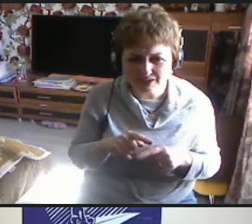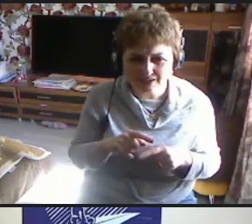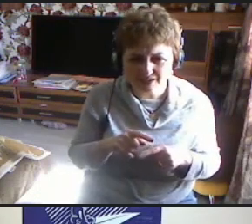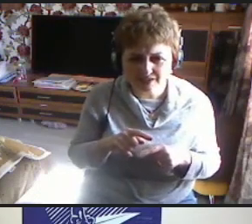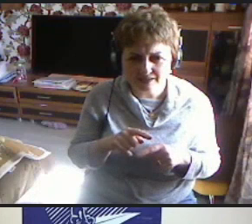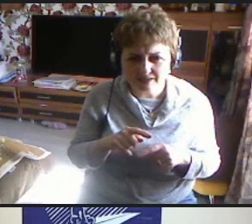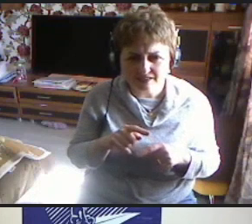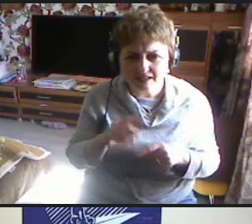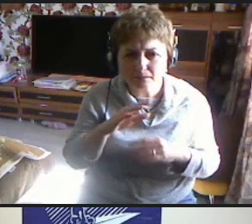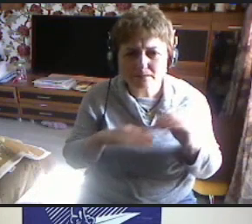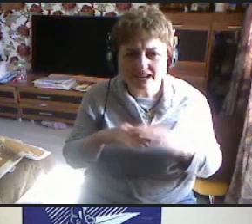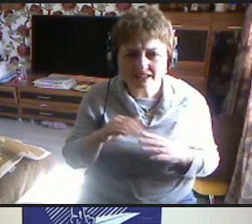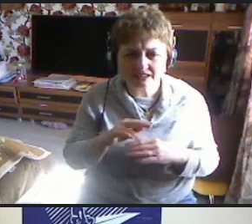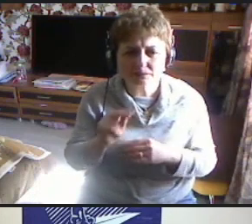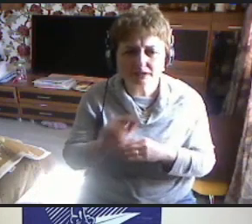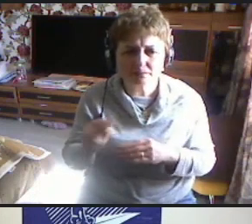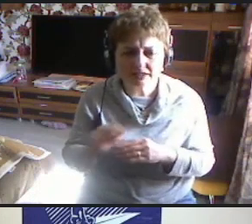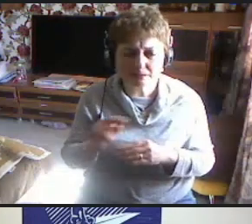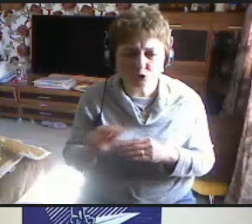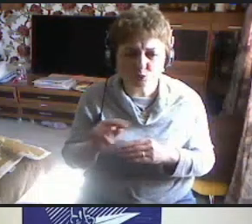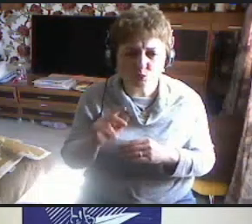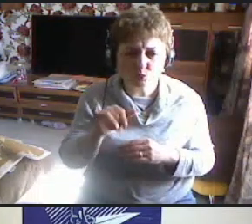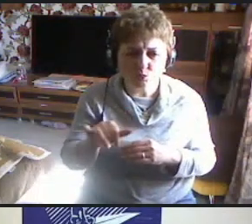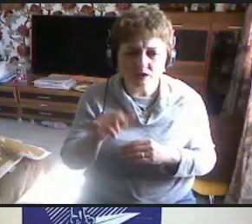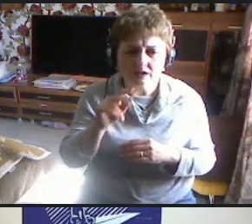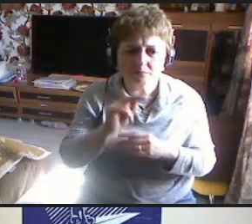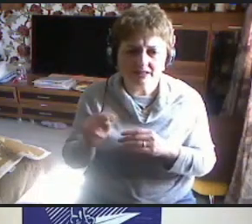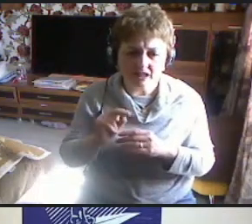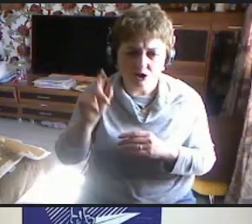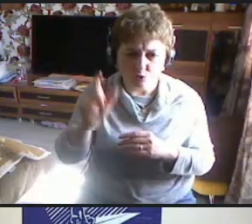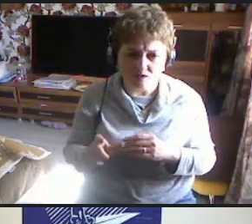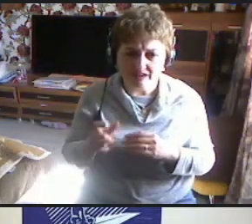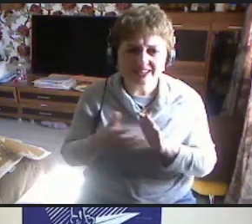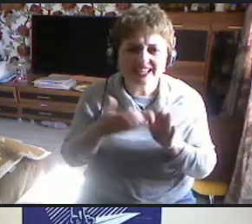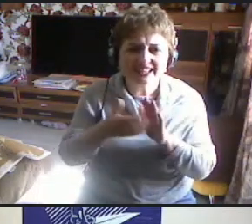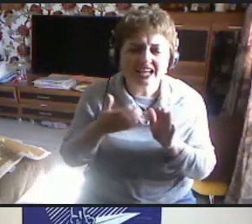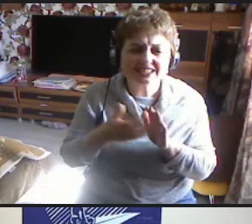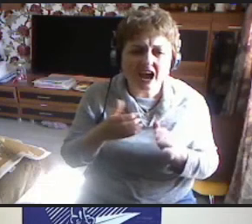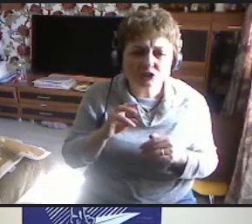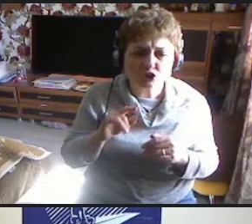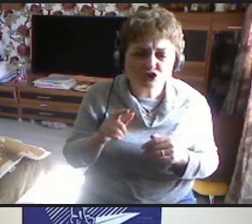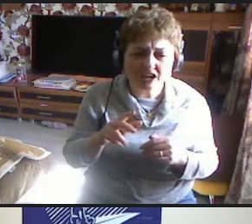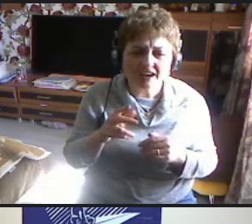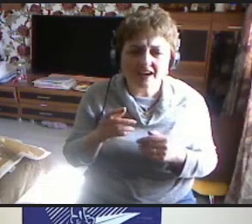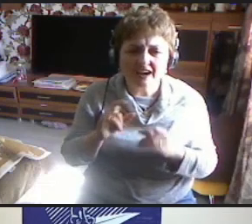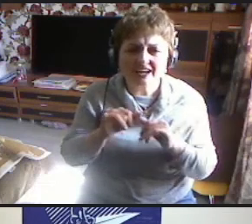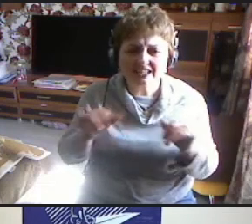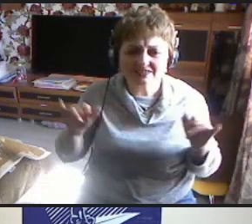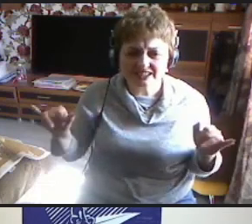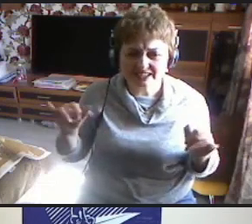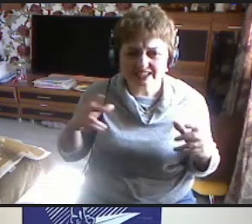методов преподавания у педагогов, недостаточное развитие института